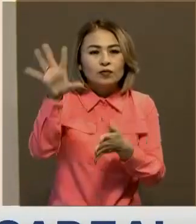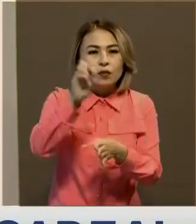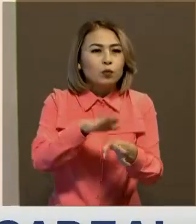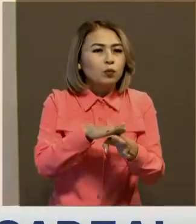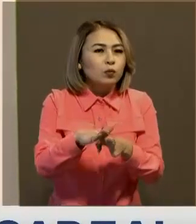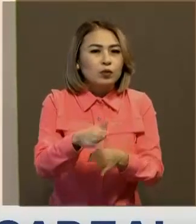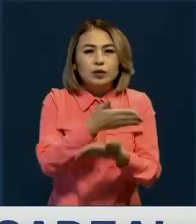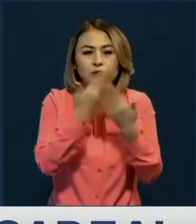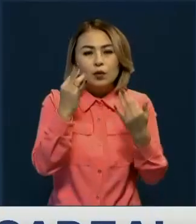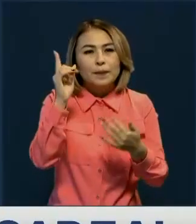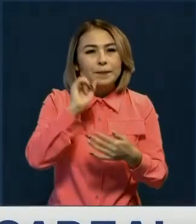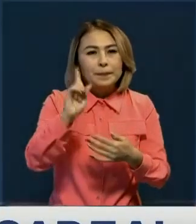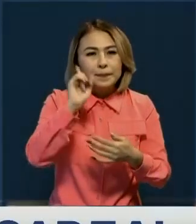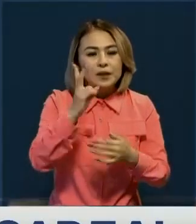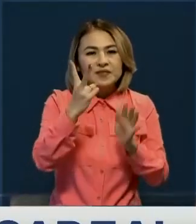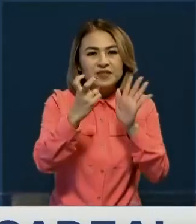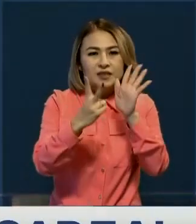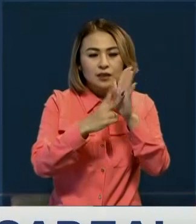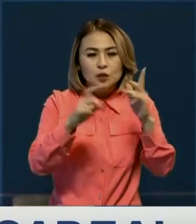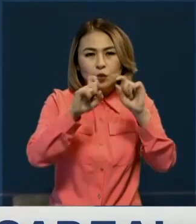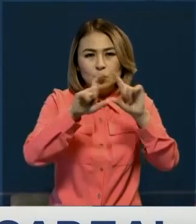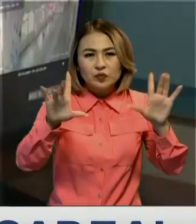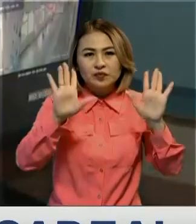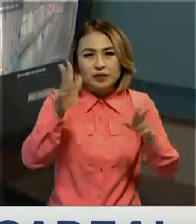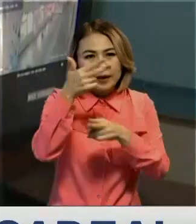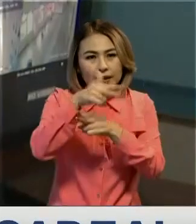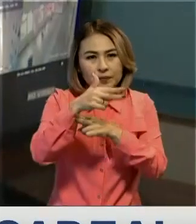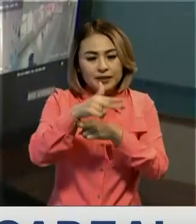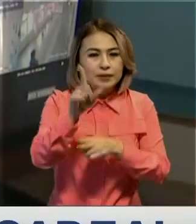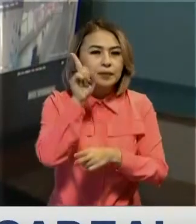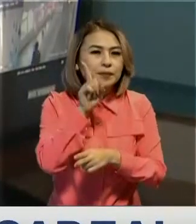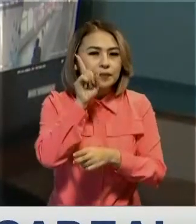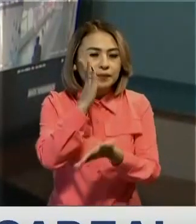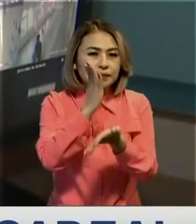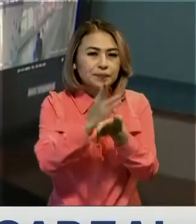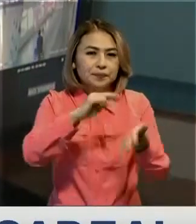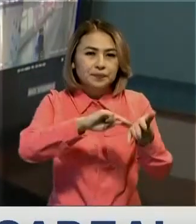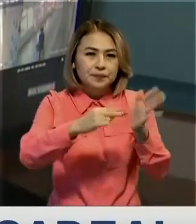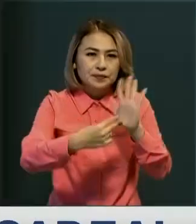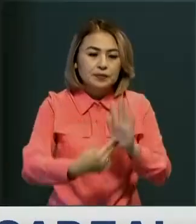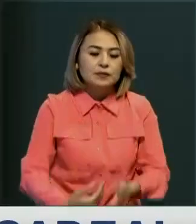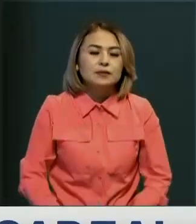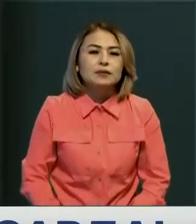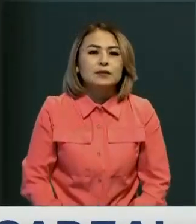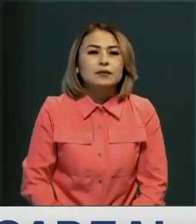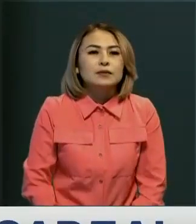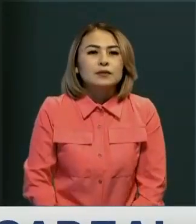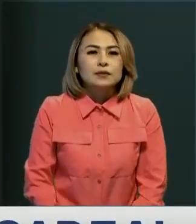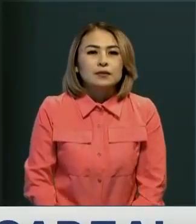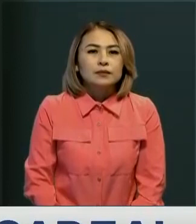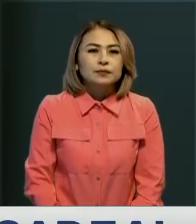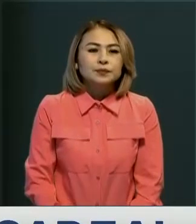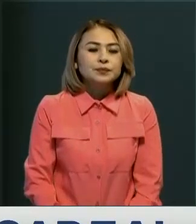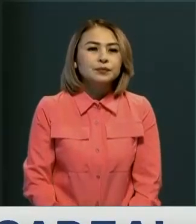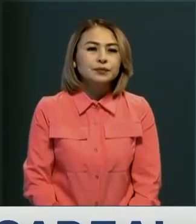қосылмаған, алдағы уақытта барлығы 207 мектептегі бейне бақылау камераларымен қамтамасыз етуді жоспарлап отырмыз дейді қалалық полиция департаментінің